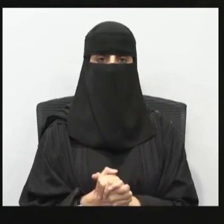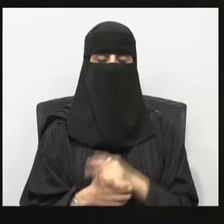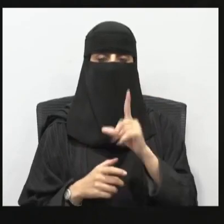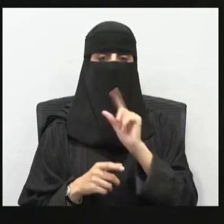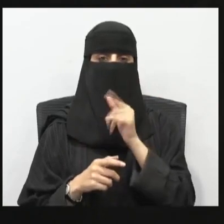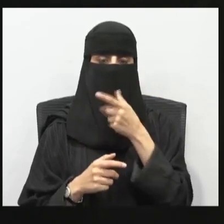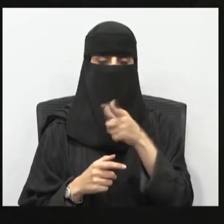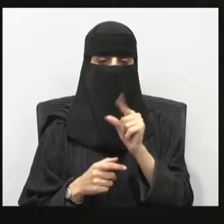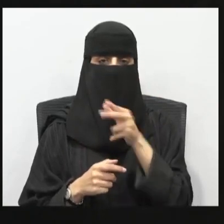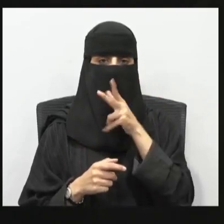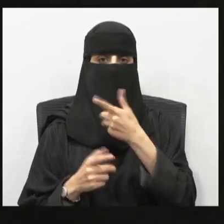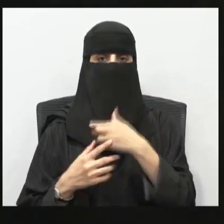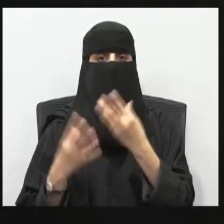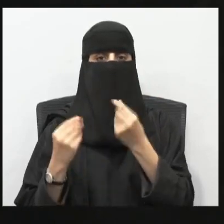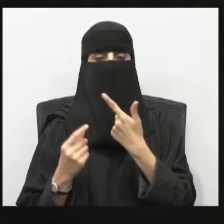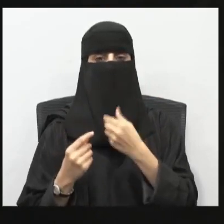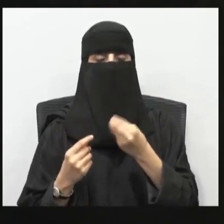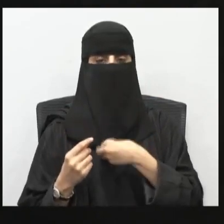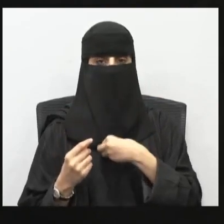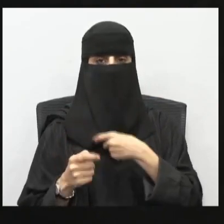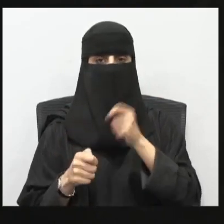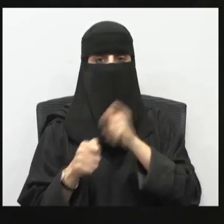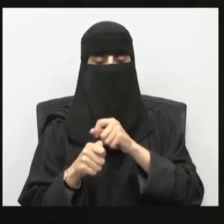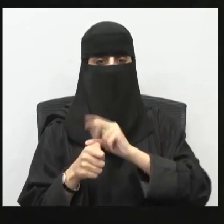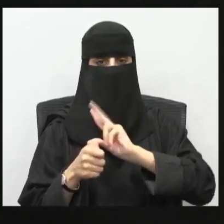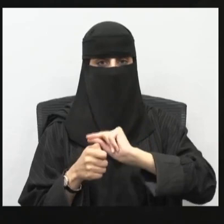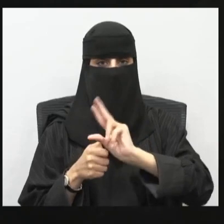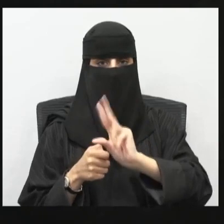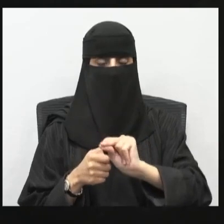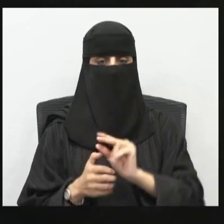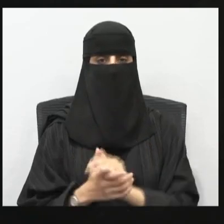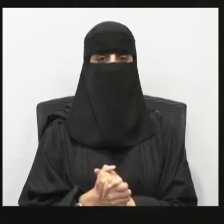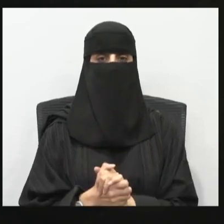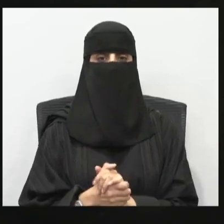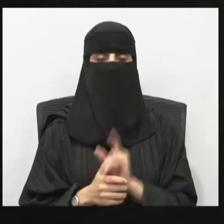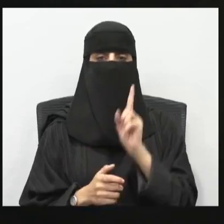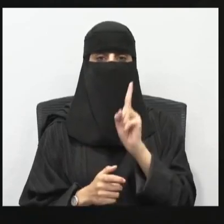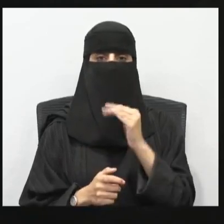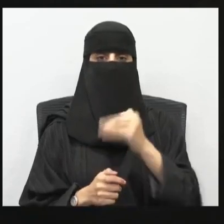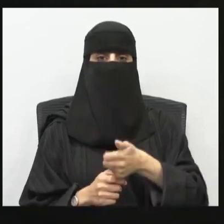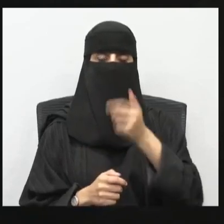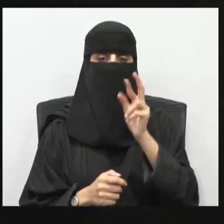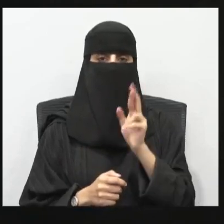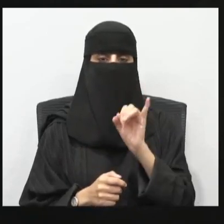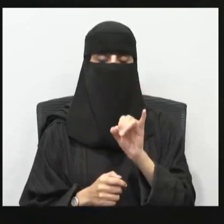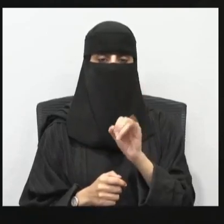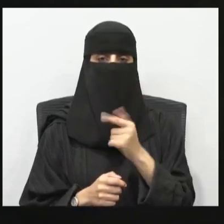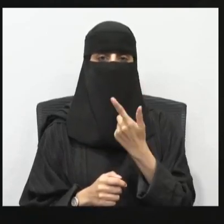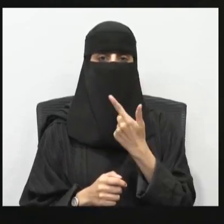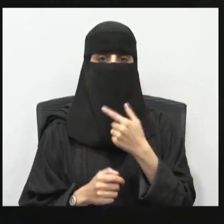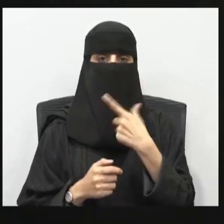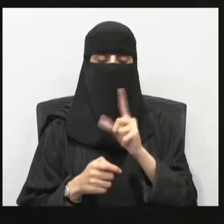اجملها وانه يريد ان يصنع مثل هذه الطائره لكن حازم يتوقع